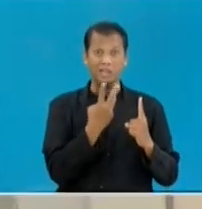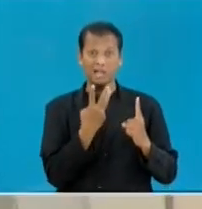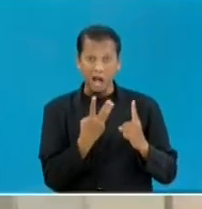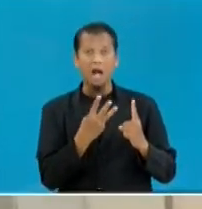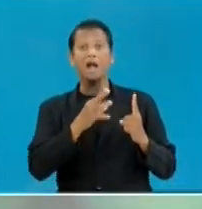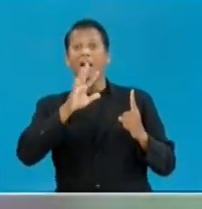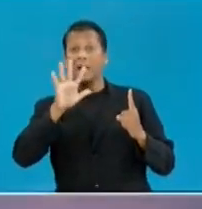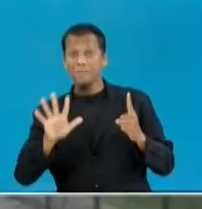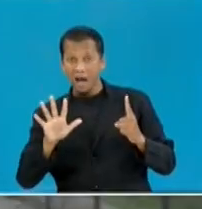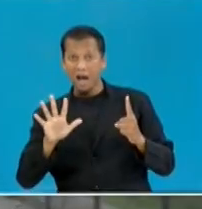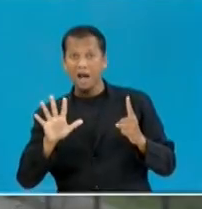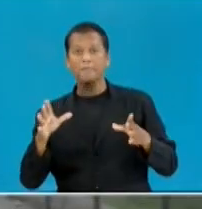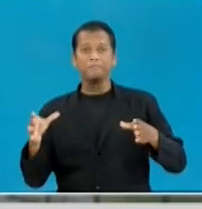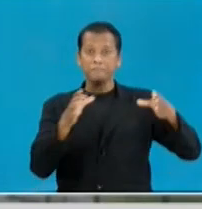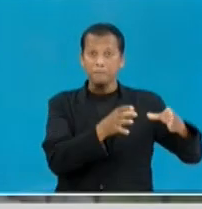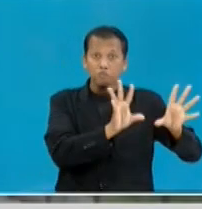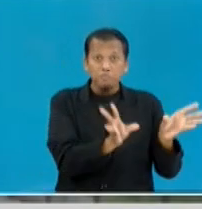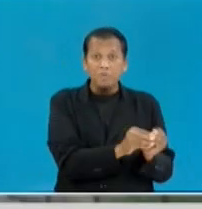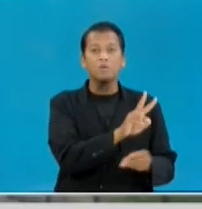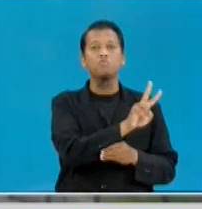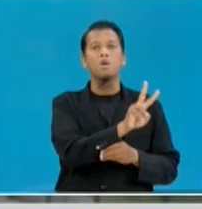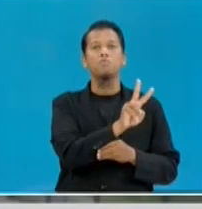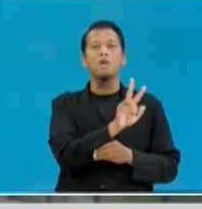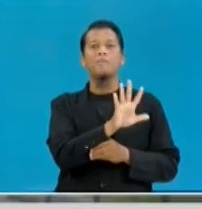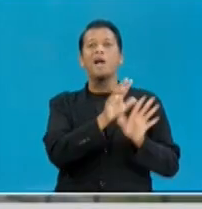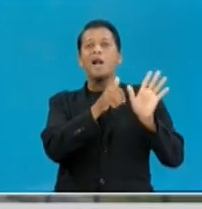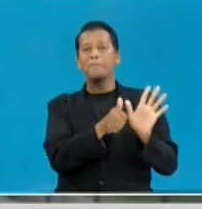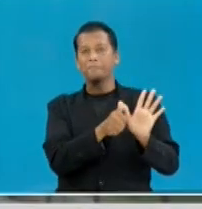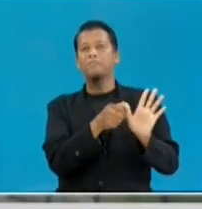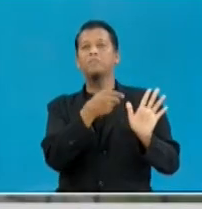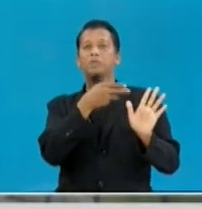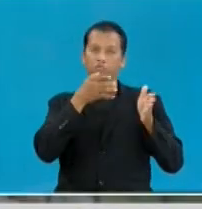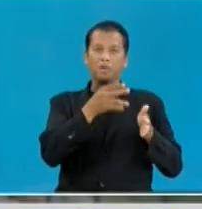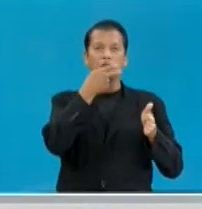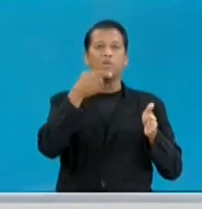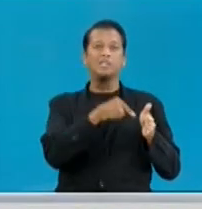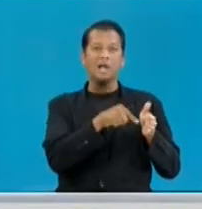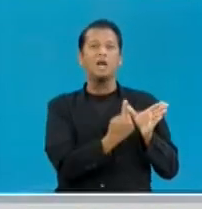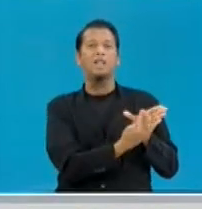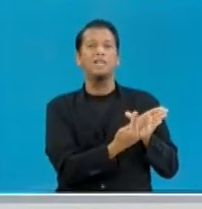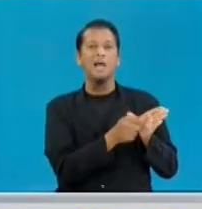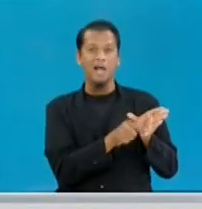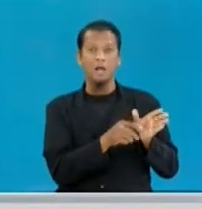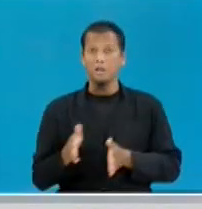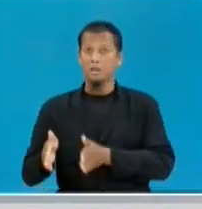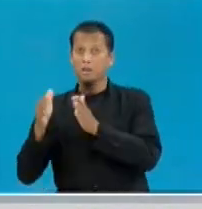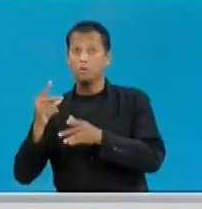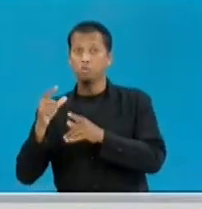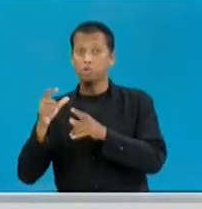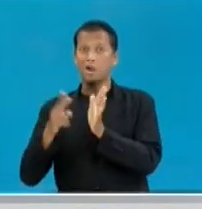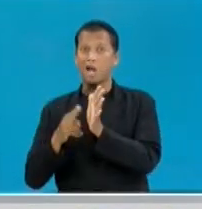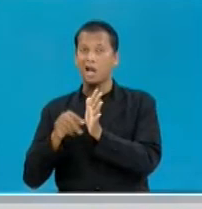dengan total sebanyak 2256 WNI yang sedang menjalani karantina di Rusun Nagrak biaya dalam proses